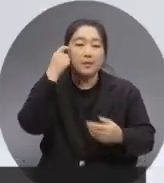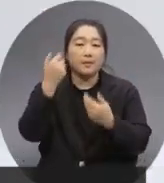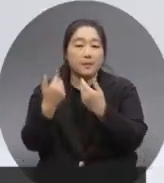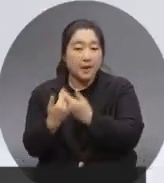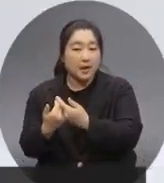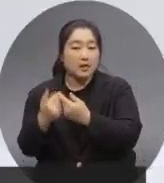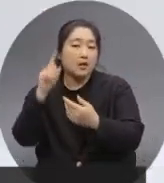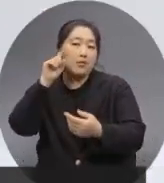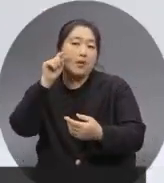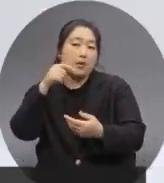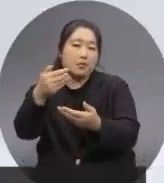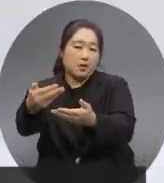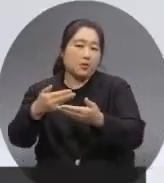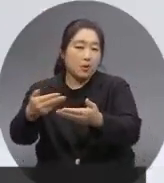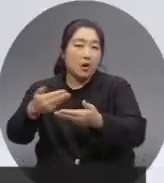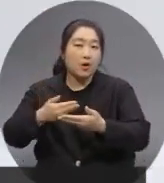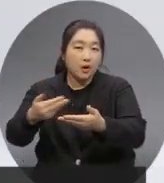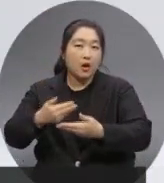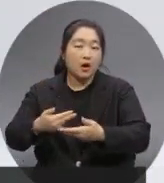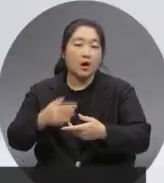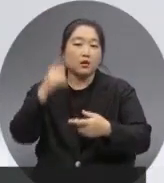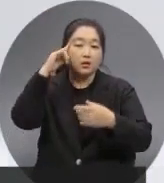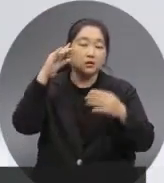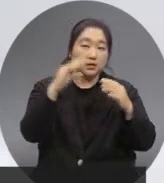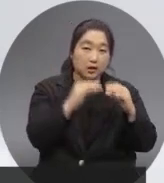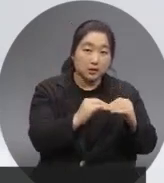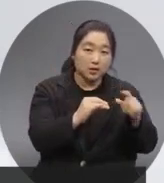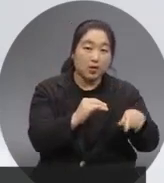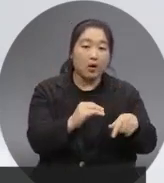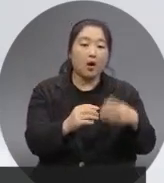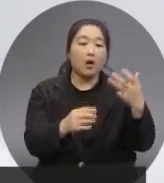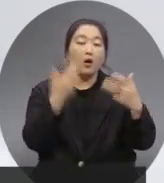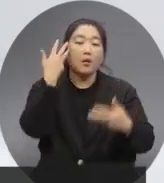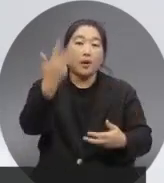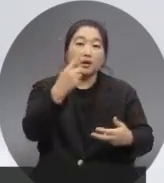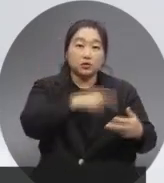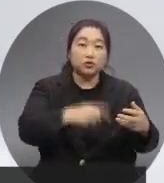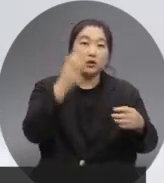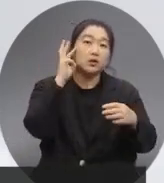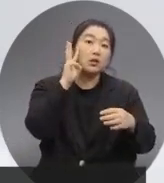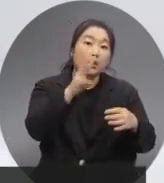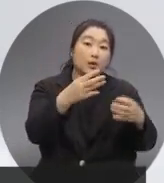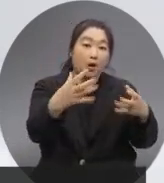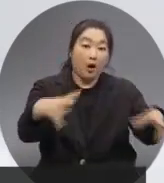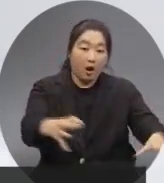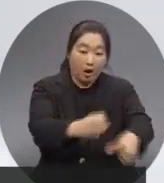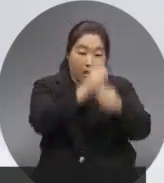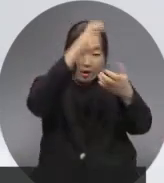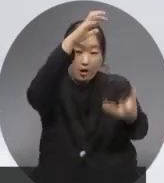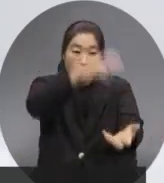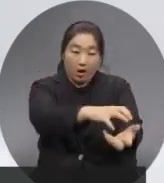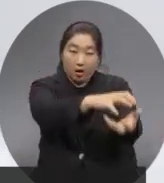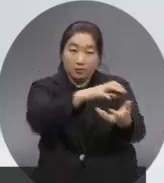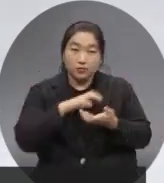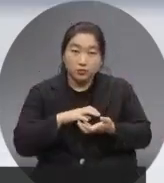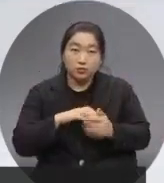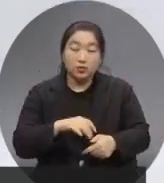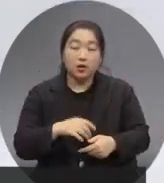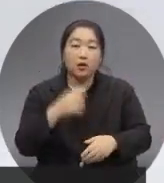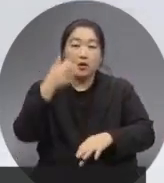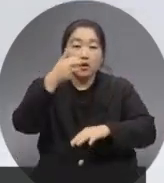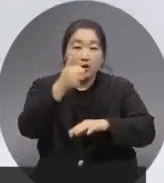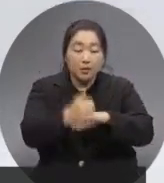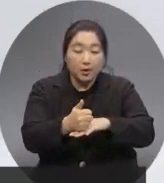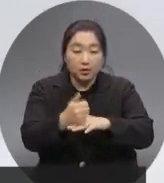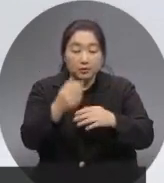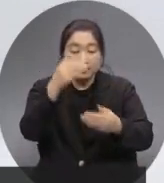의견은 매일 제출된 반면 찬성은 8일 중 3일간 몰아서 제출됐고 특히 마감 전날까지